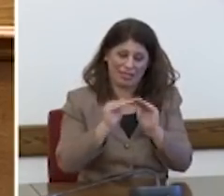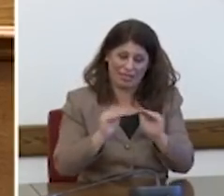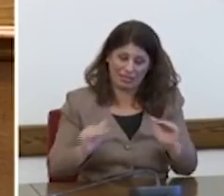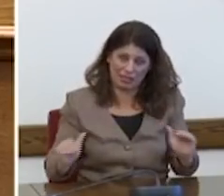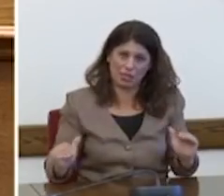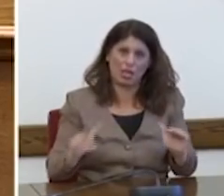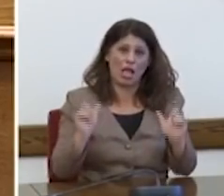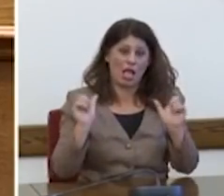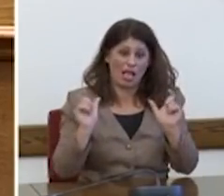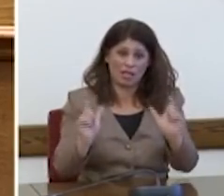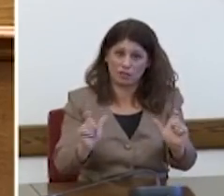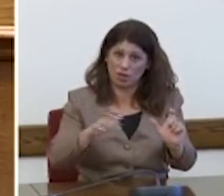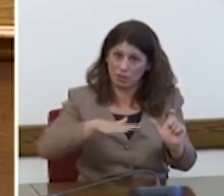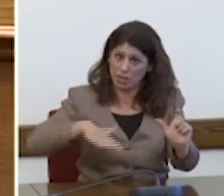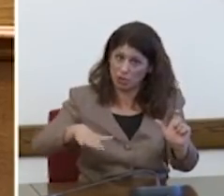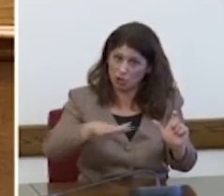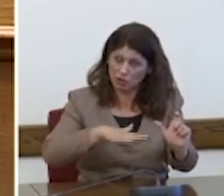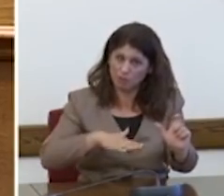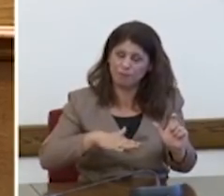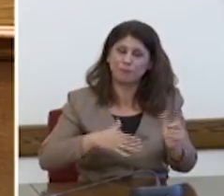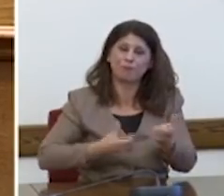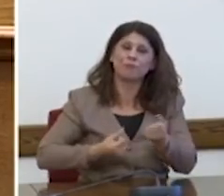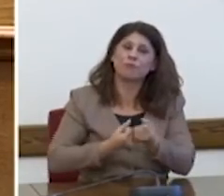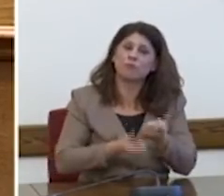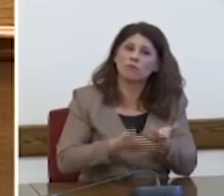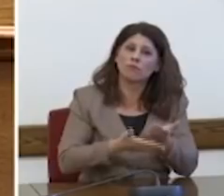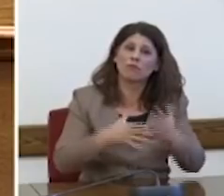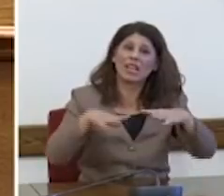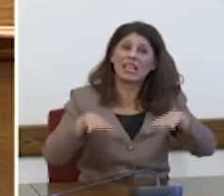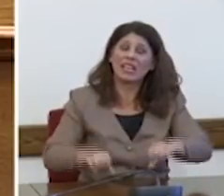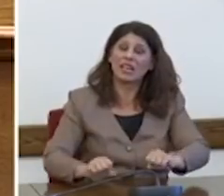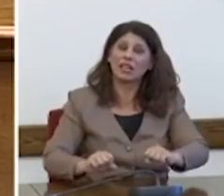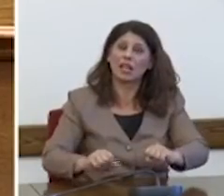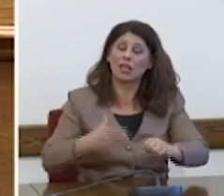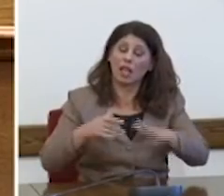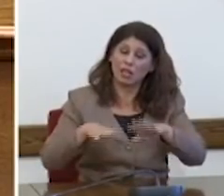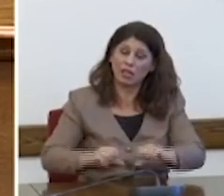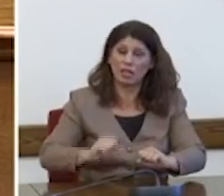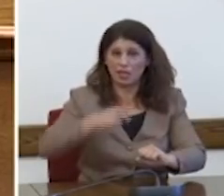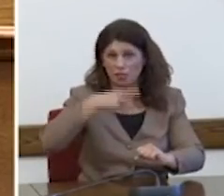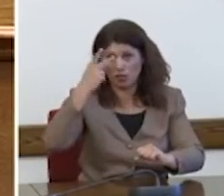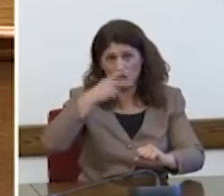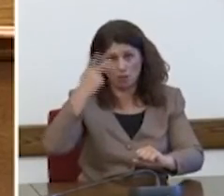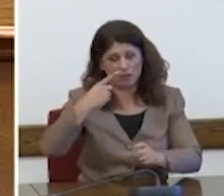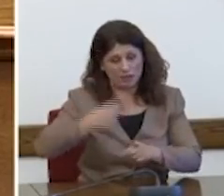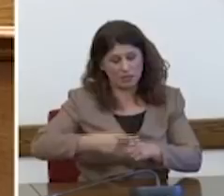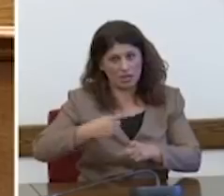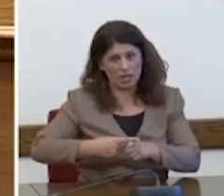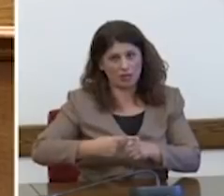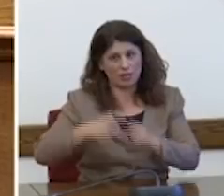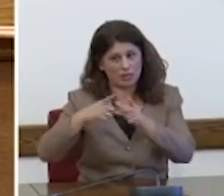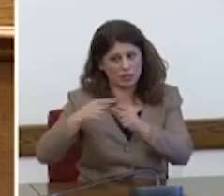την ασφάλεια στην περιοχή, να υποστηρίξουν την κυριαρχία και τα κυριαρχικά δικαιώματα της Ελλάδας ή της